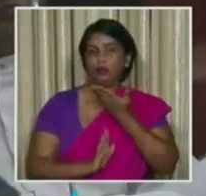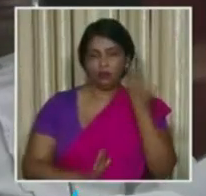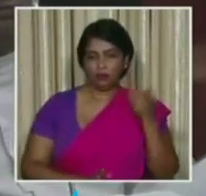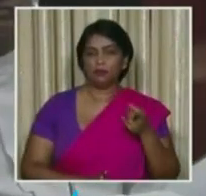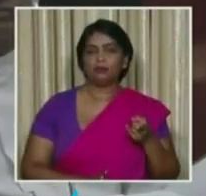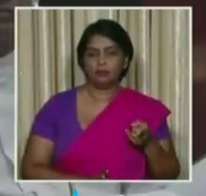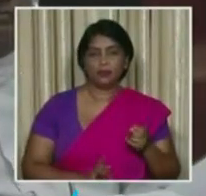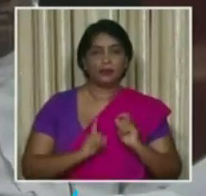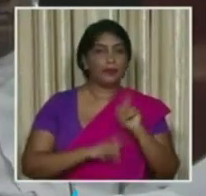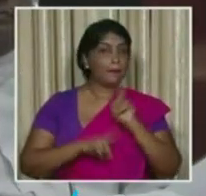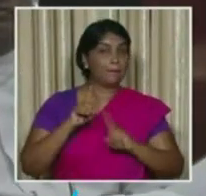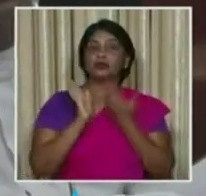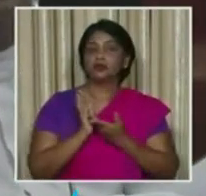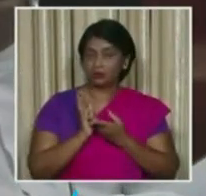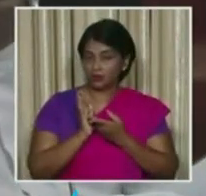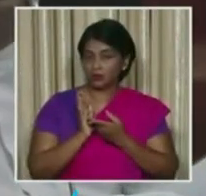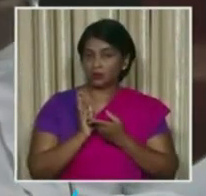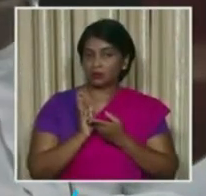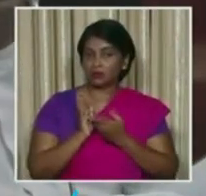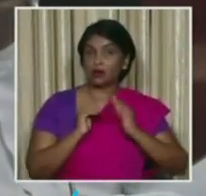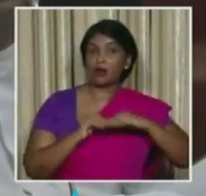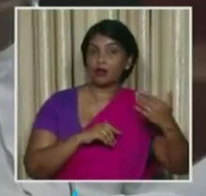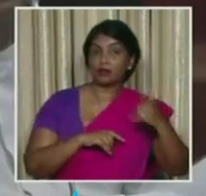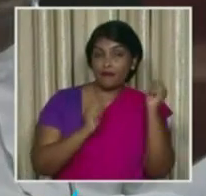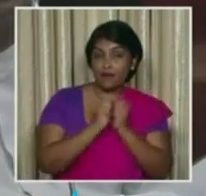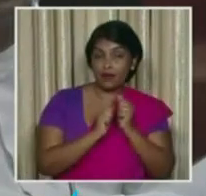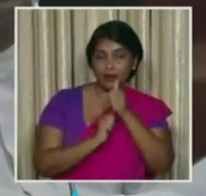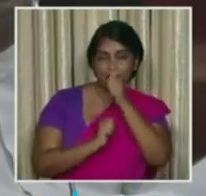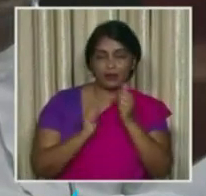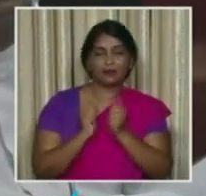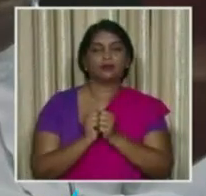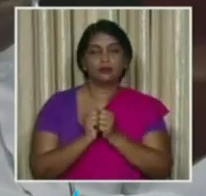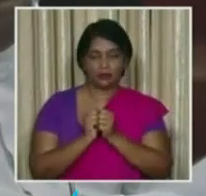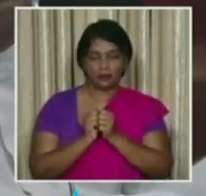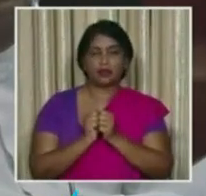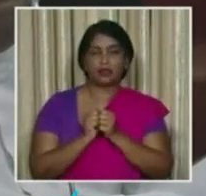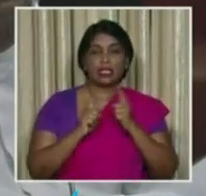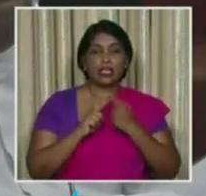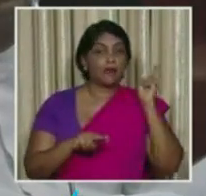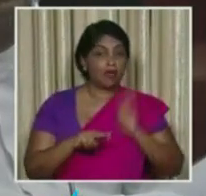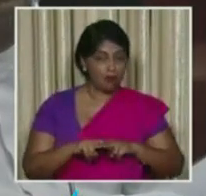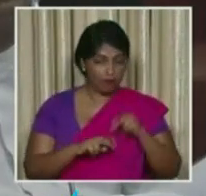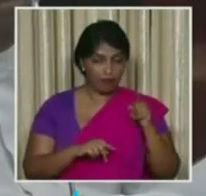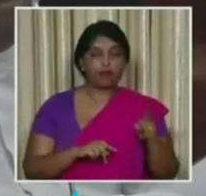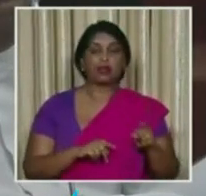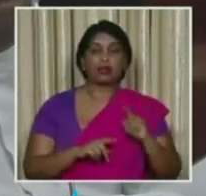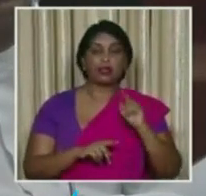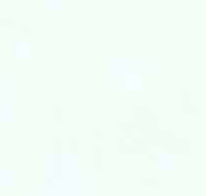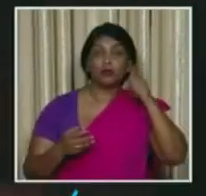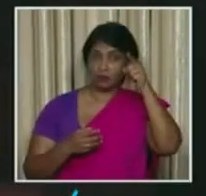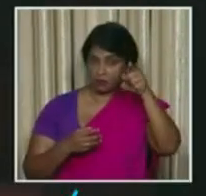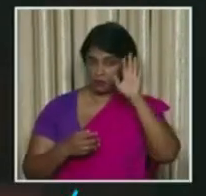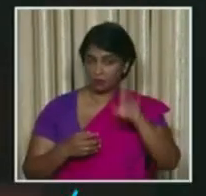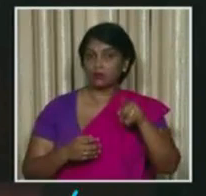කියලා. මේක පාර්ලිමේන්තුවේ ඉදිරිපත් කරුවේ අර එළියේ කරලා කළු වැඩේ සුදු කරගන්න. කළු වැඩේ තමයි අර්ථසාධක අර මුදල 100%ක අඩු